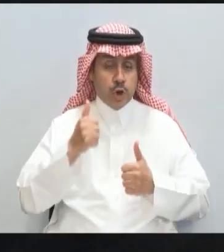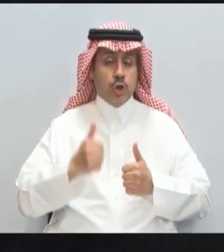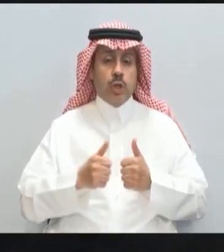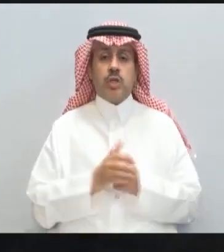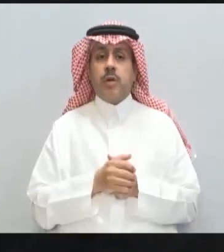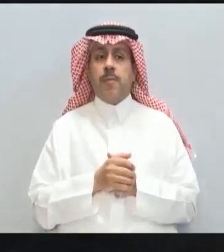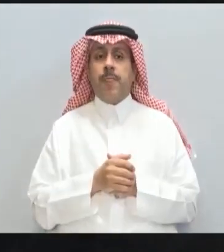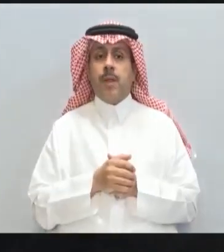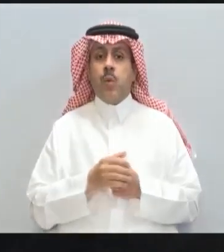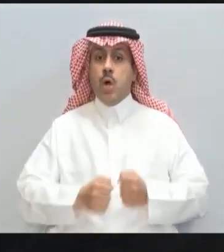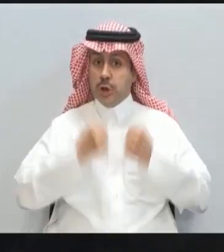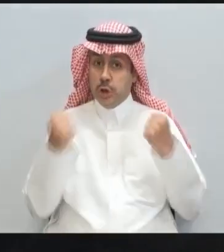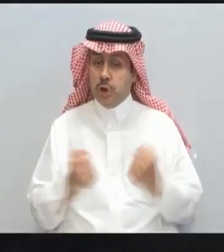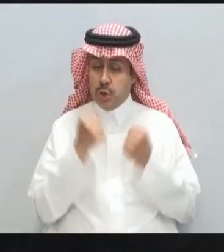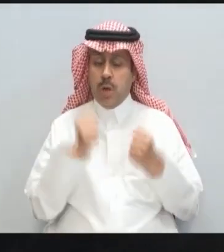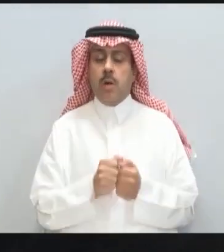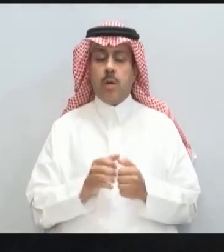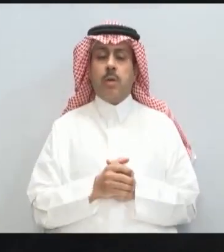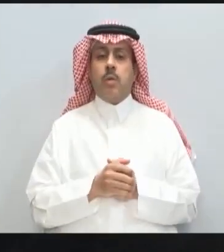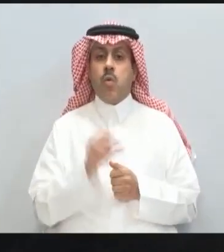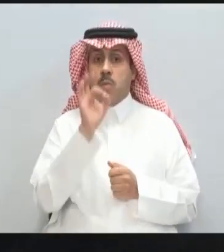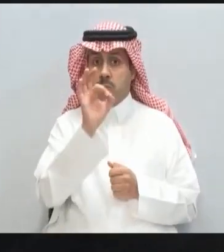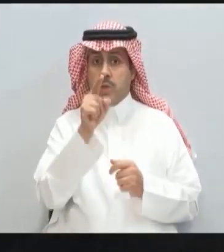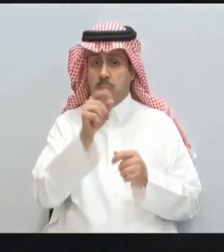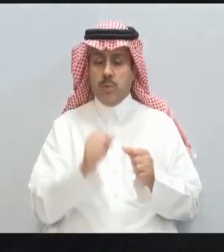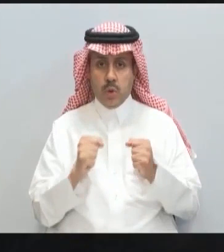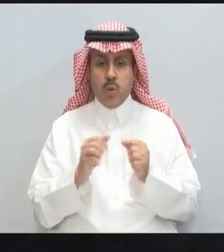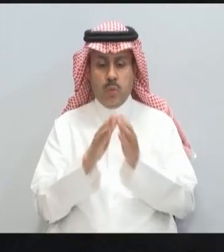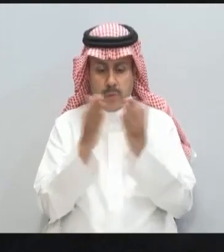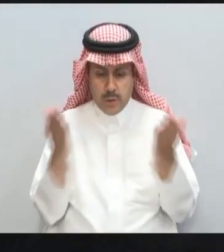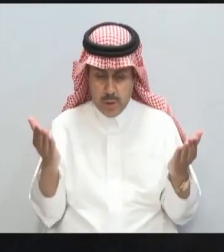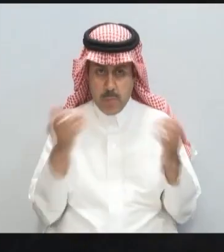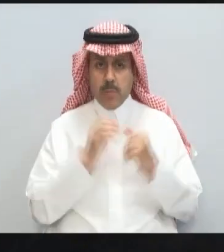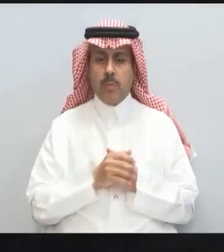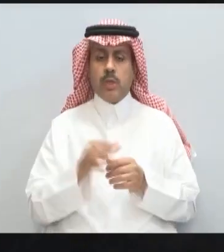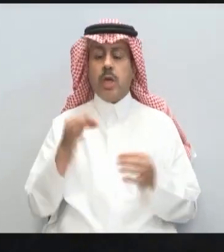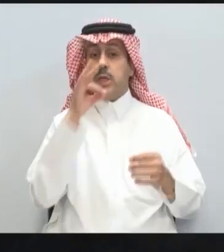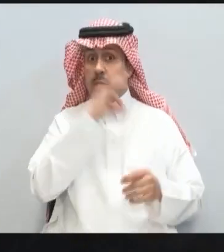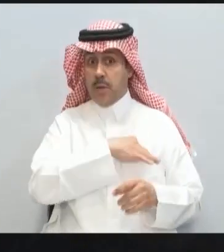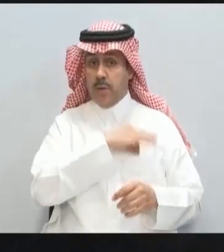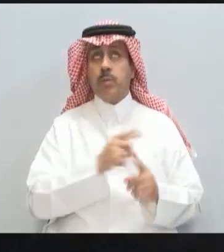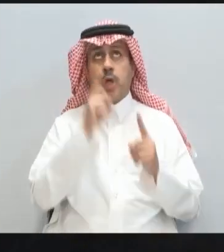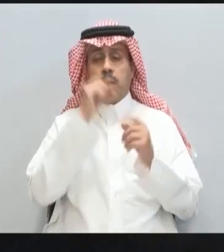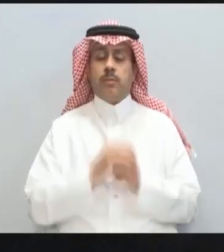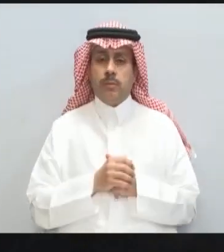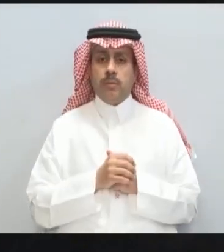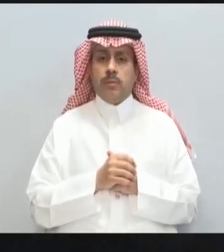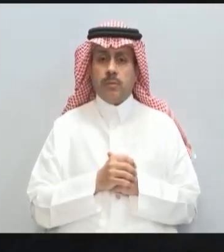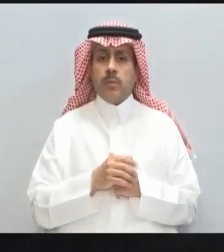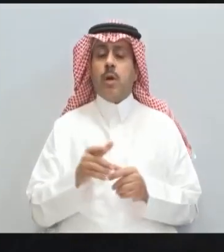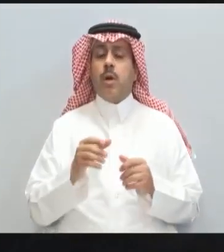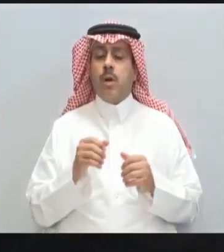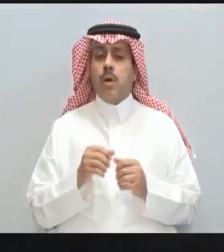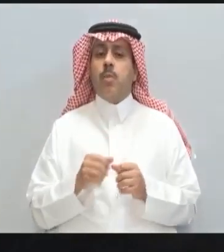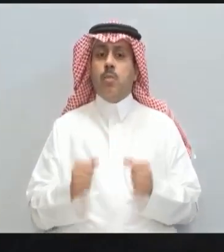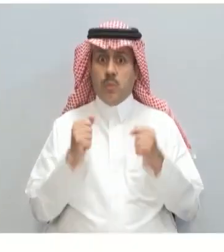الله تعالى والمرجو من الجميع الطلاب والطالبات ان ينتبهوا حتى نستفيد باذن الله تعالى اذا على بركه